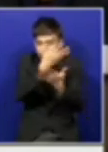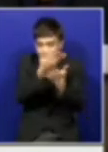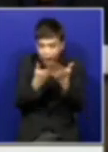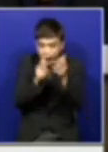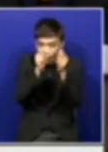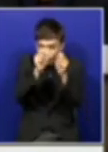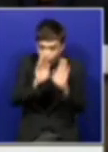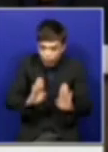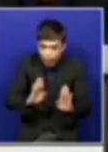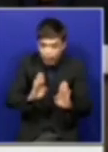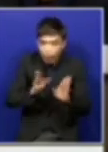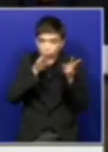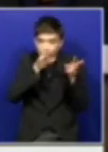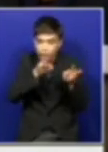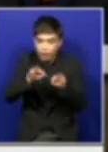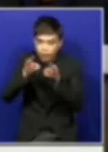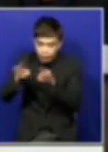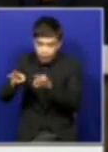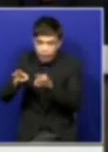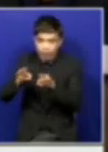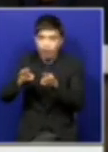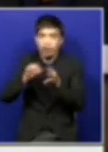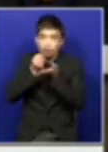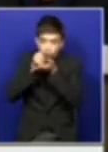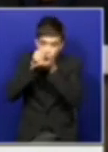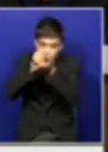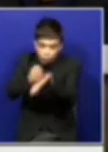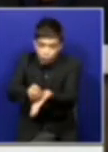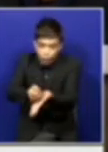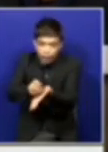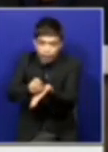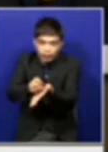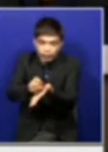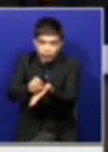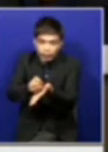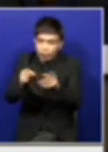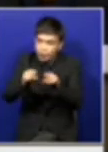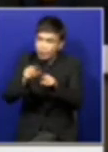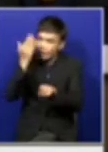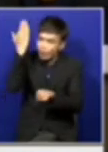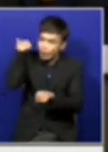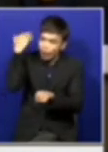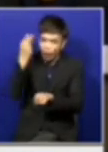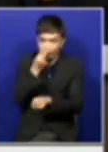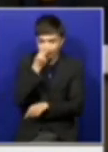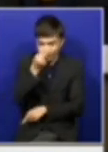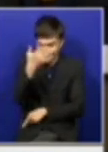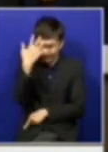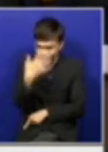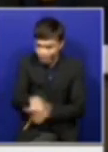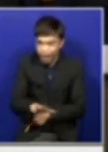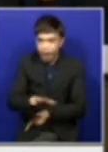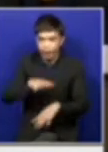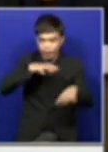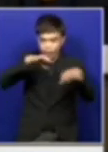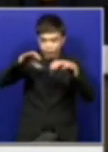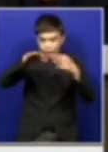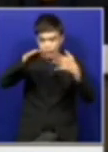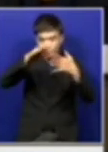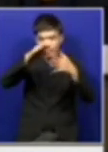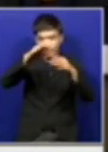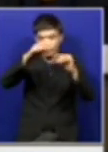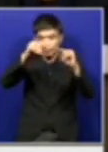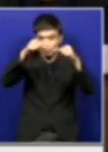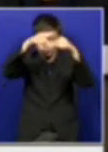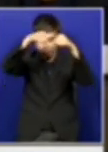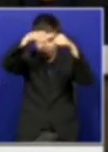จะเยียวยาตามที่ผ่านมาผมได้เห็นการจัดการนี่ไปจากข้างบนลงไปสู่ข้างล่